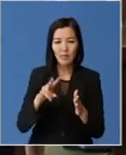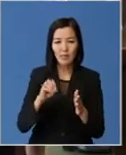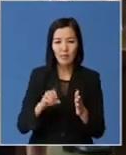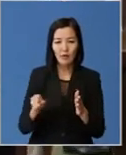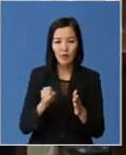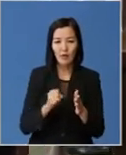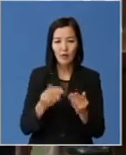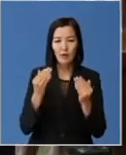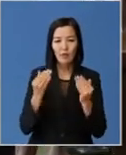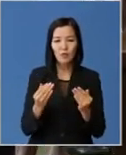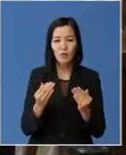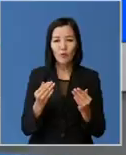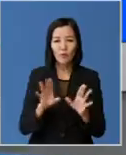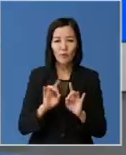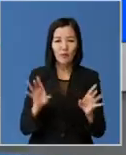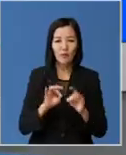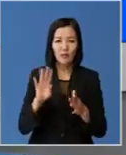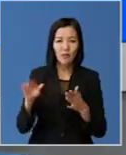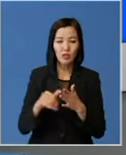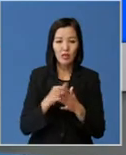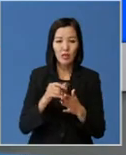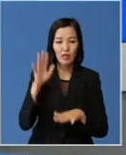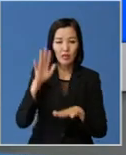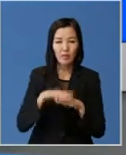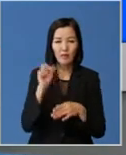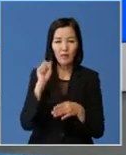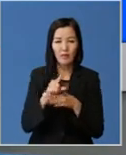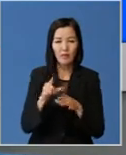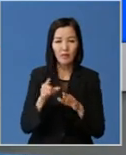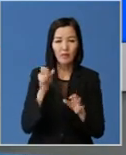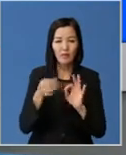ауданының бүгінгі беталысы туралы баяндап, жаңа әкім алдына нақты мақсат міндеттер қойды.